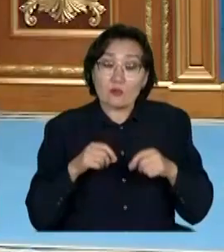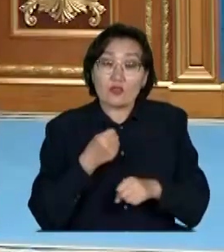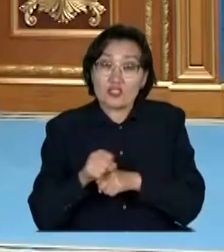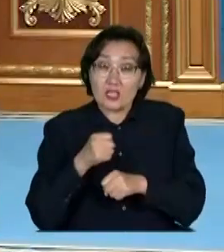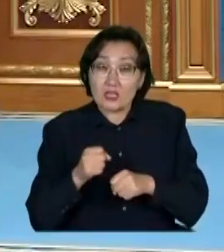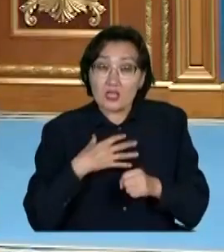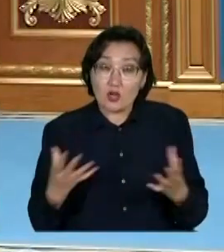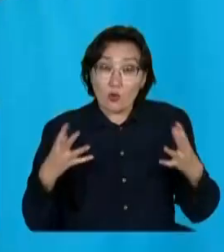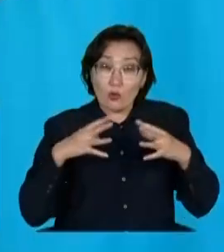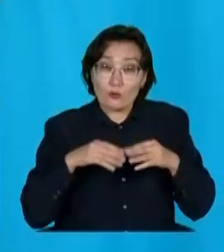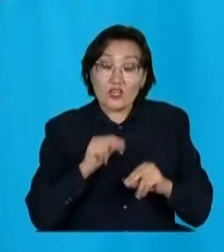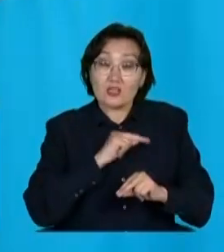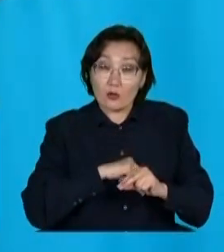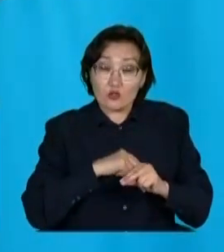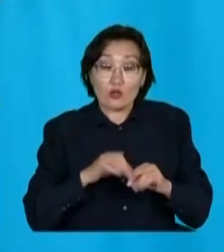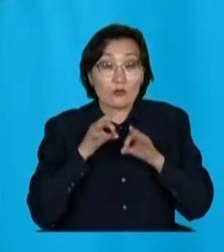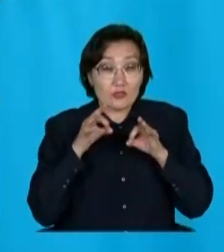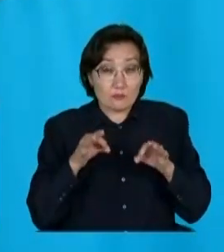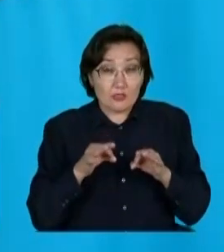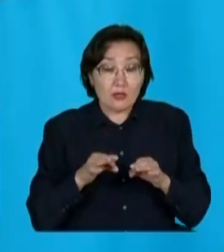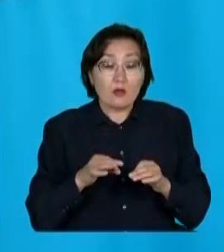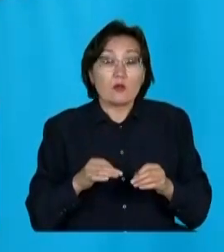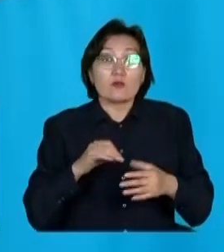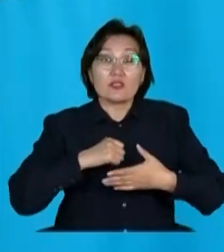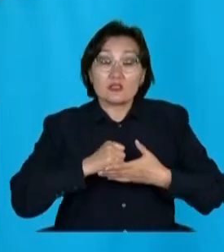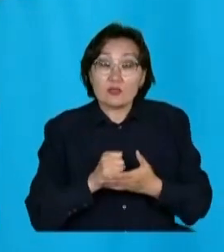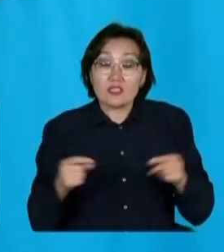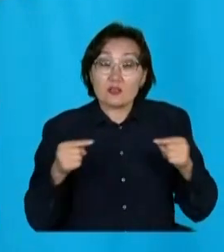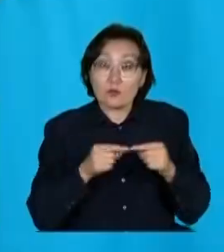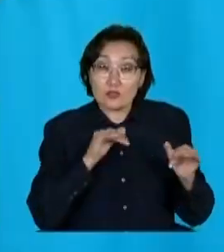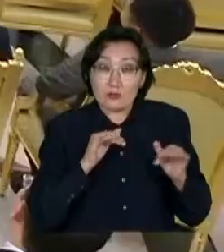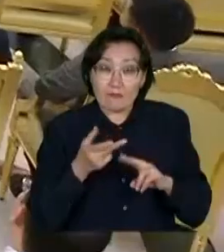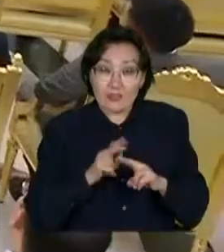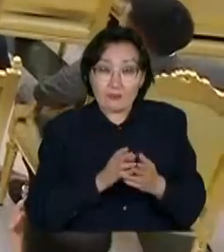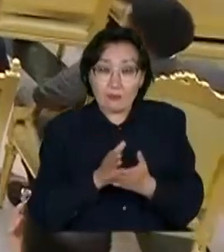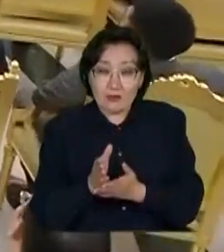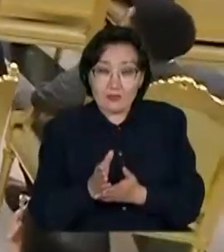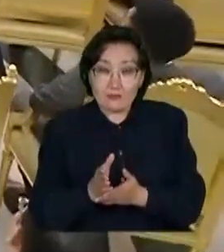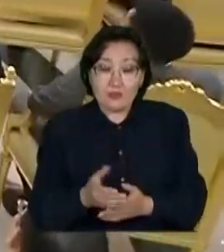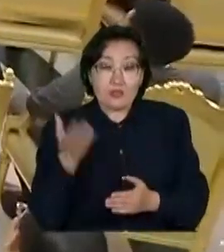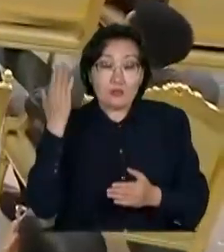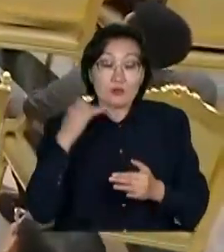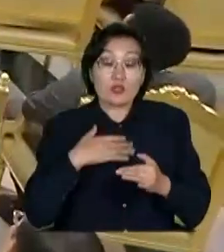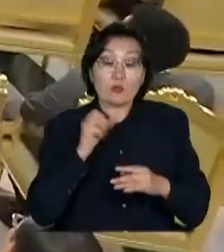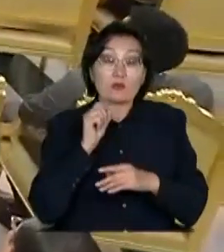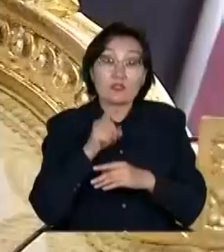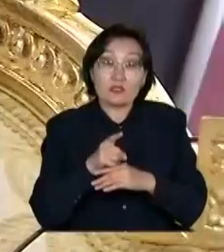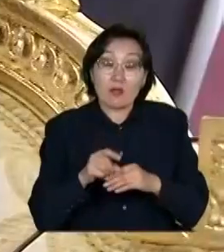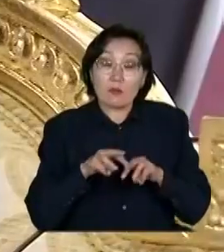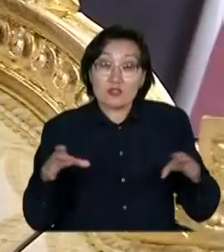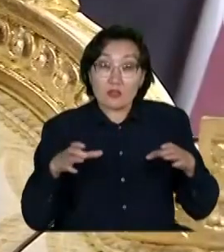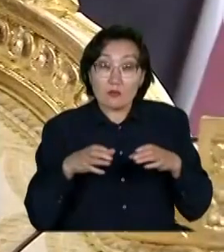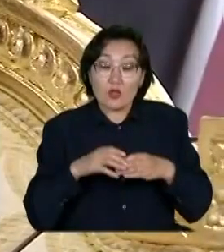наша общая задача. Президент заявил, что предпринимаются конкретные меры в этом направлении. Недавно по моему поручению